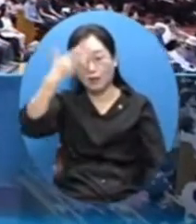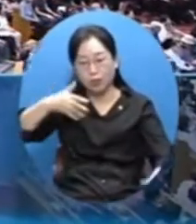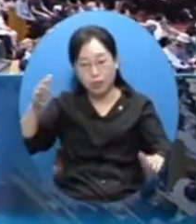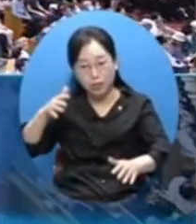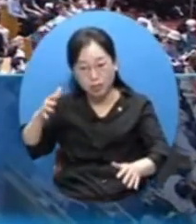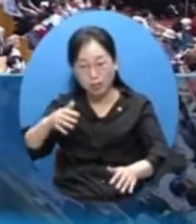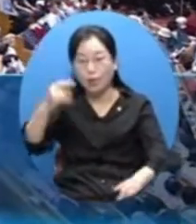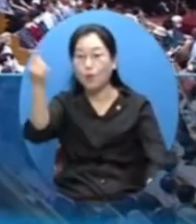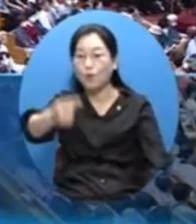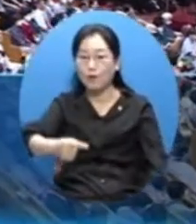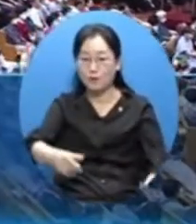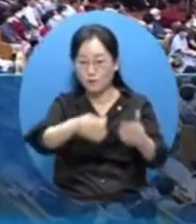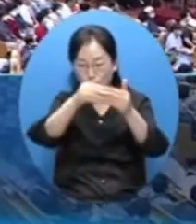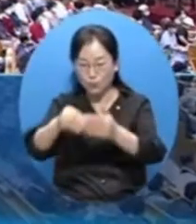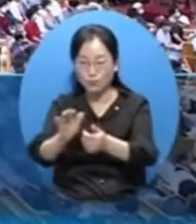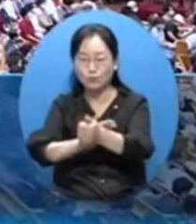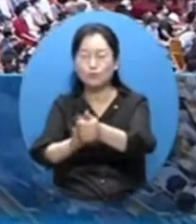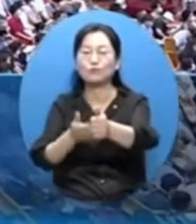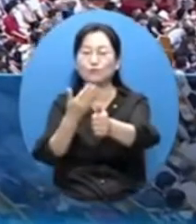그들을 고치시더라.